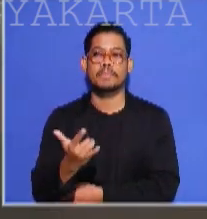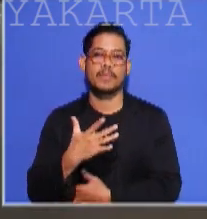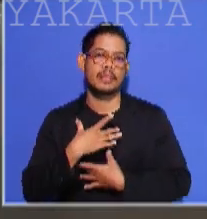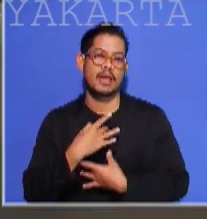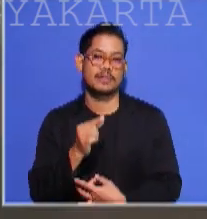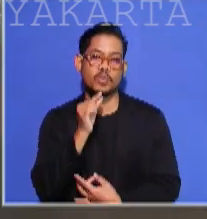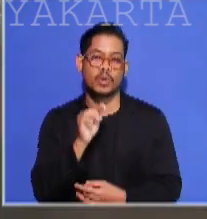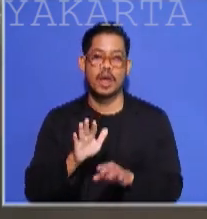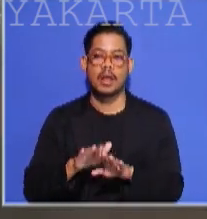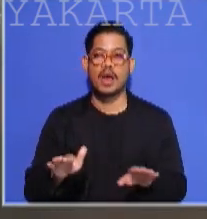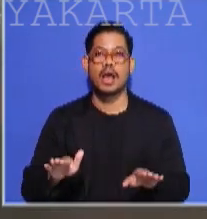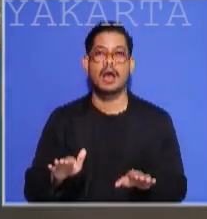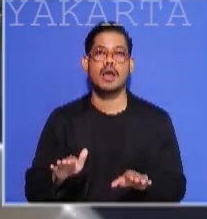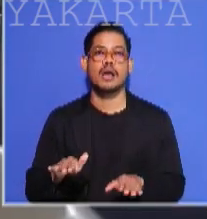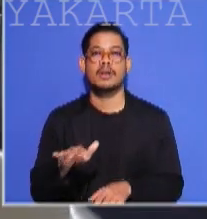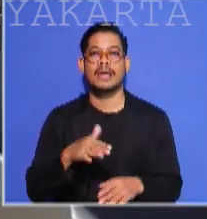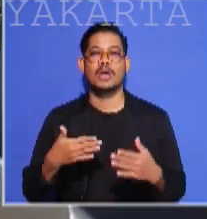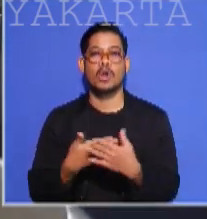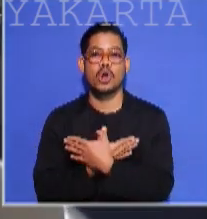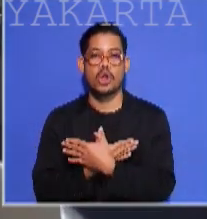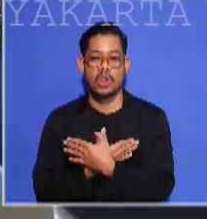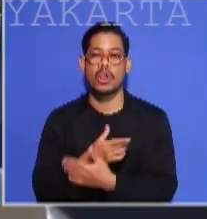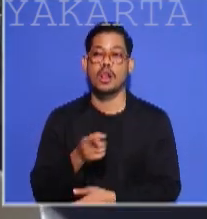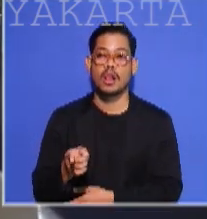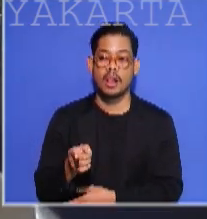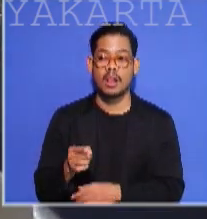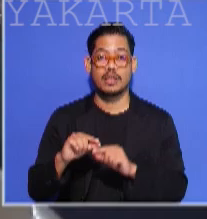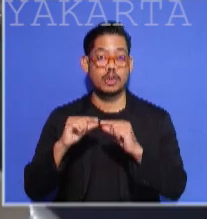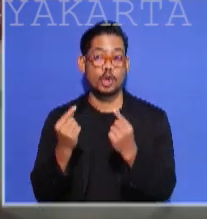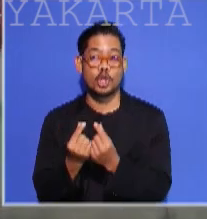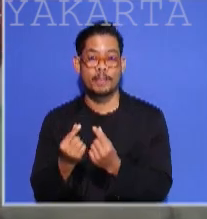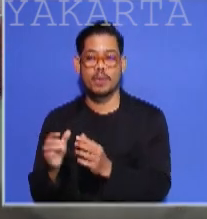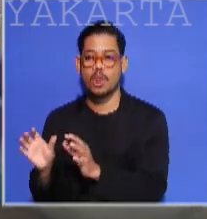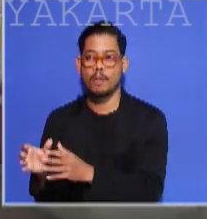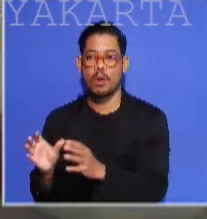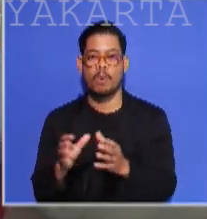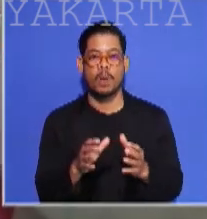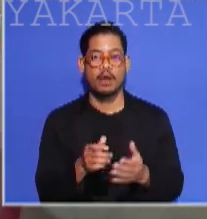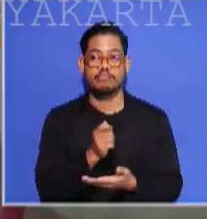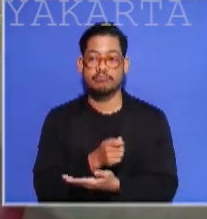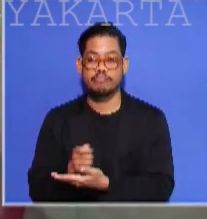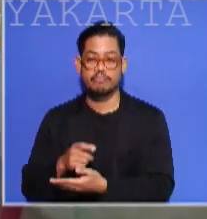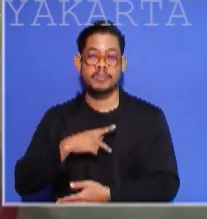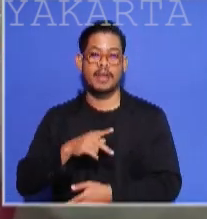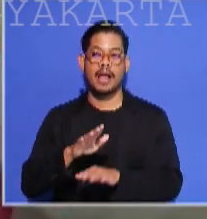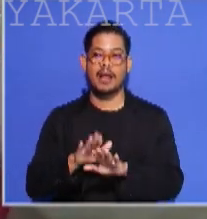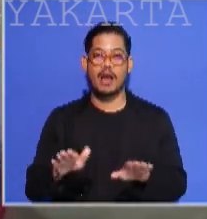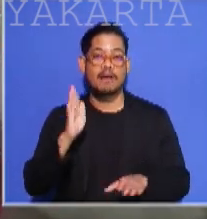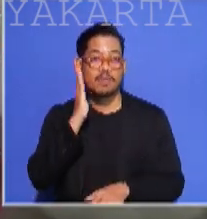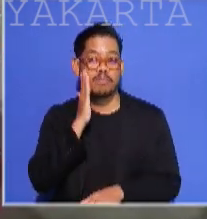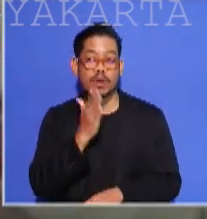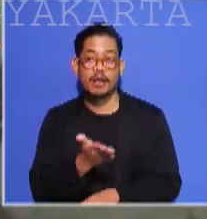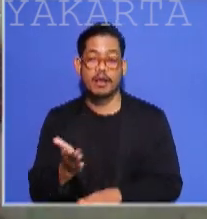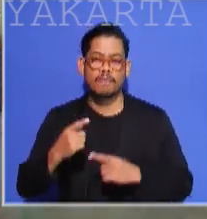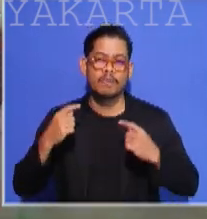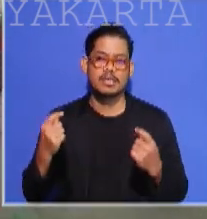Kidul. Hingga kini masih cukup banyak ditemui keberadaan grup karawitan dengan para peserta anak dan remaja. Ajang Festival Karawitan Anak